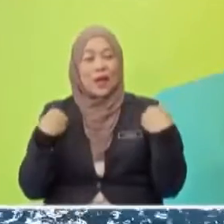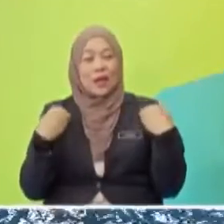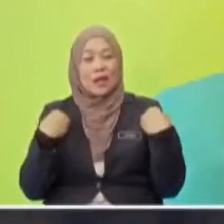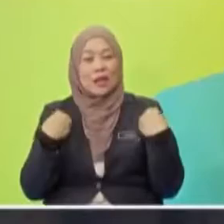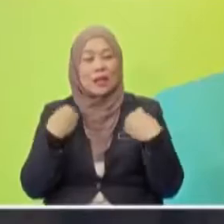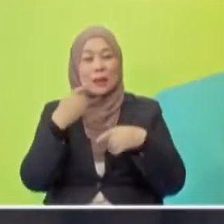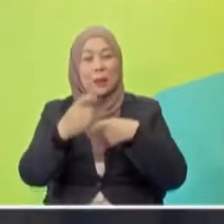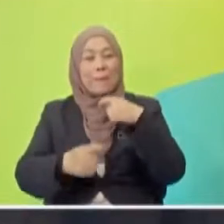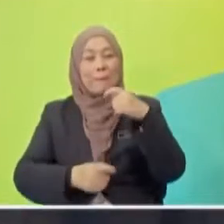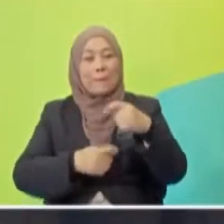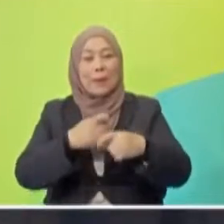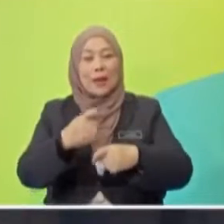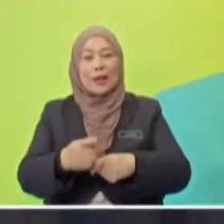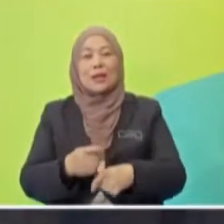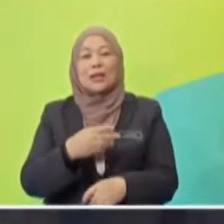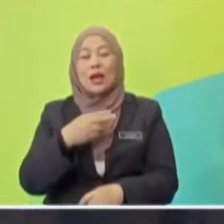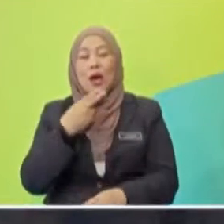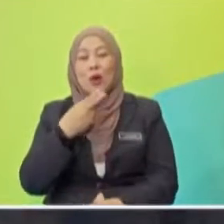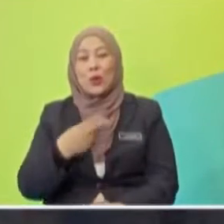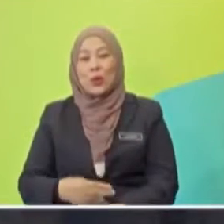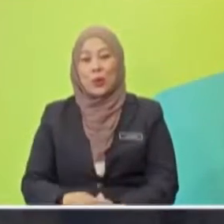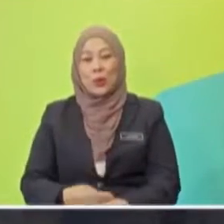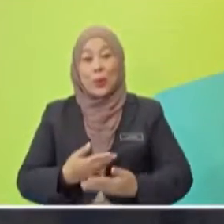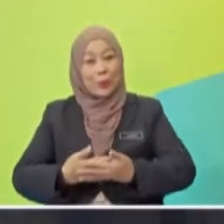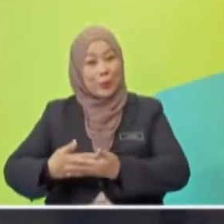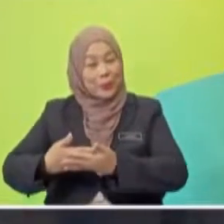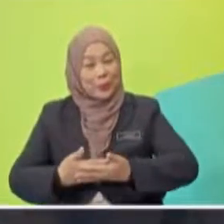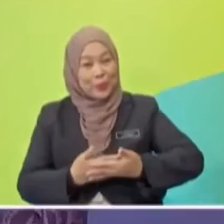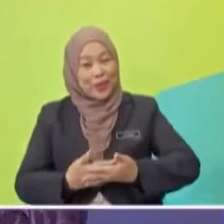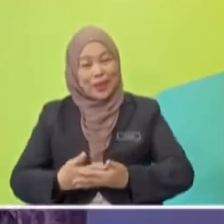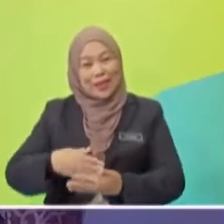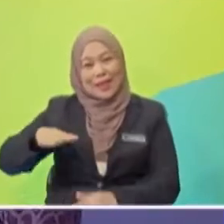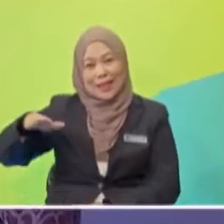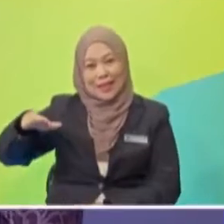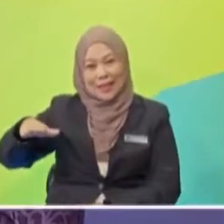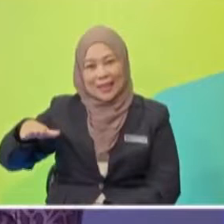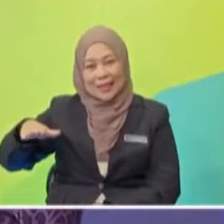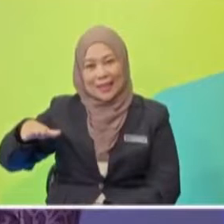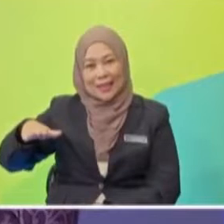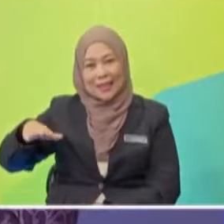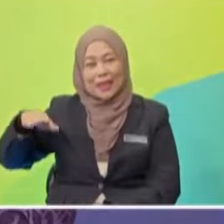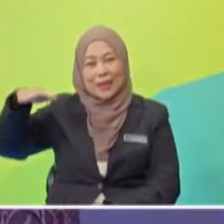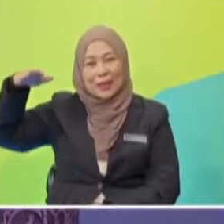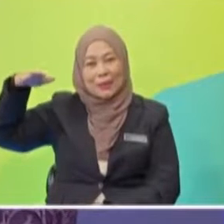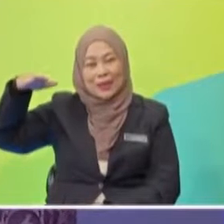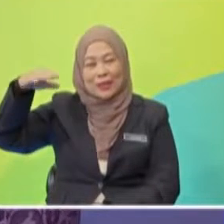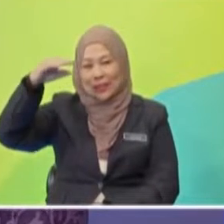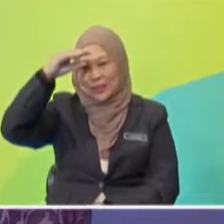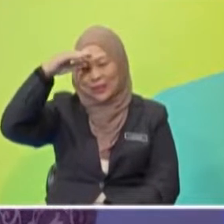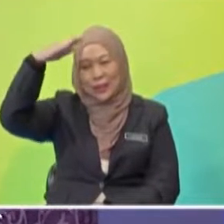oke daripada bayi karena anak-anak kemudian remaja dan orang